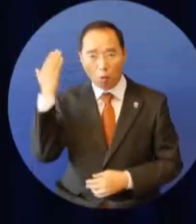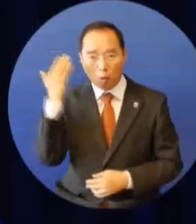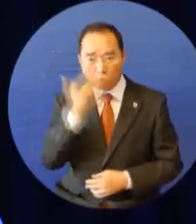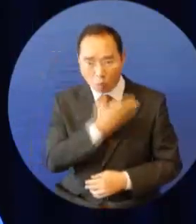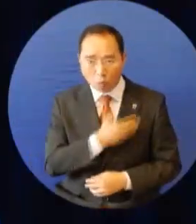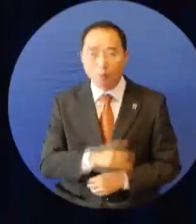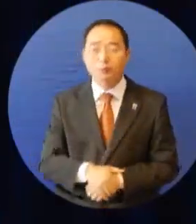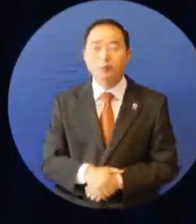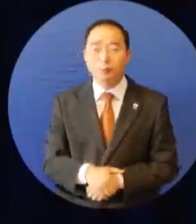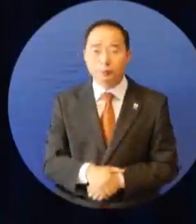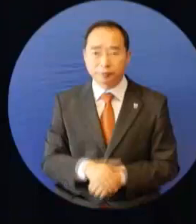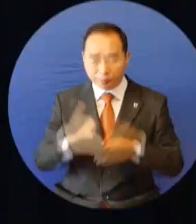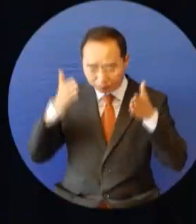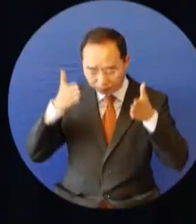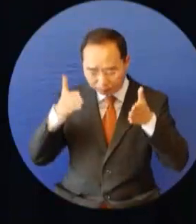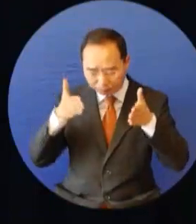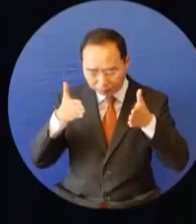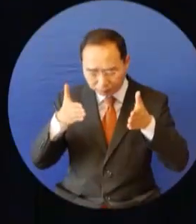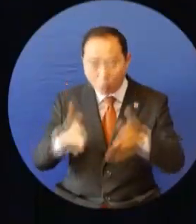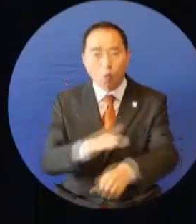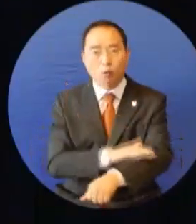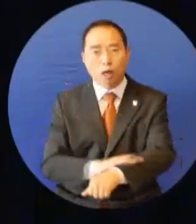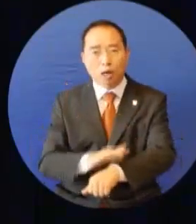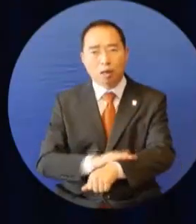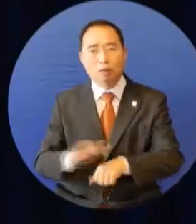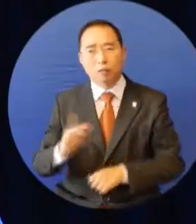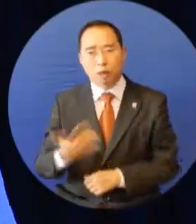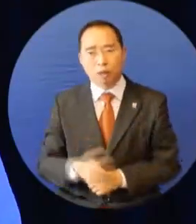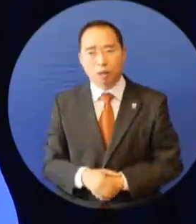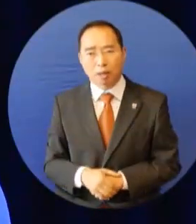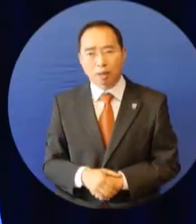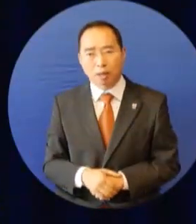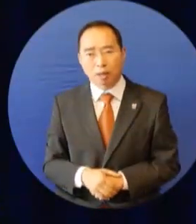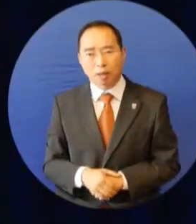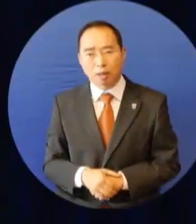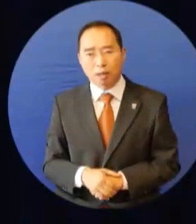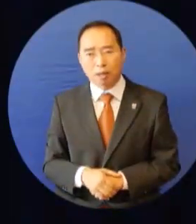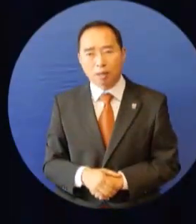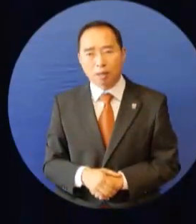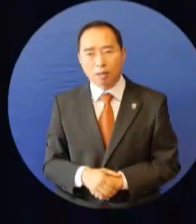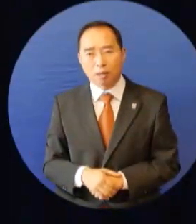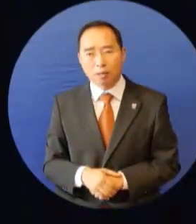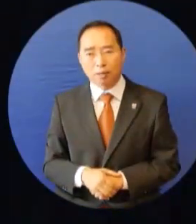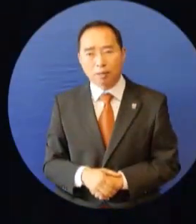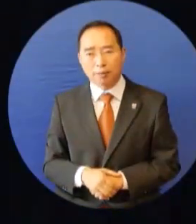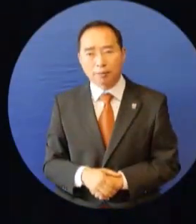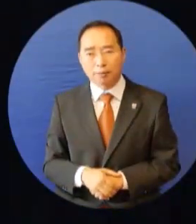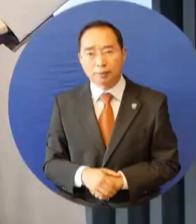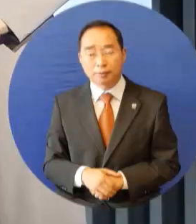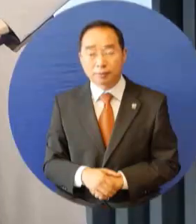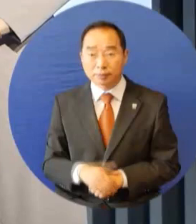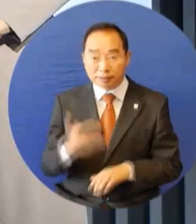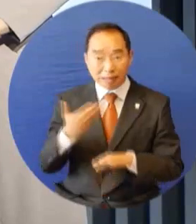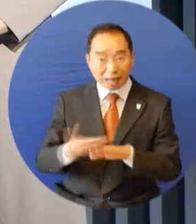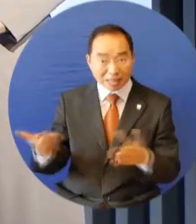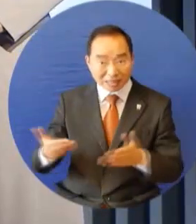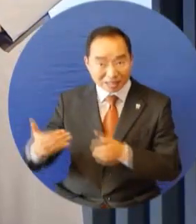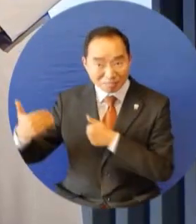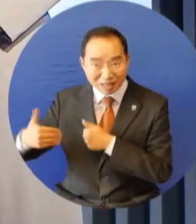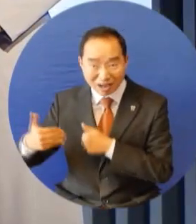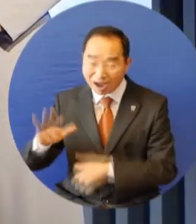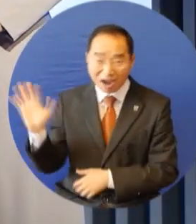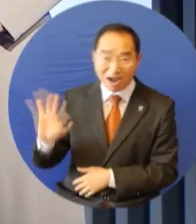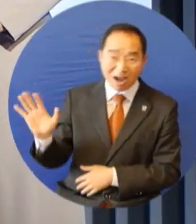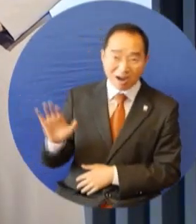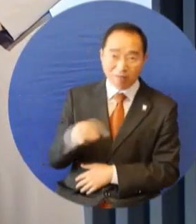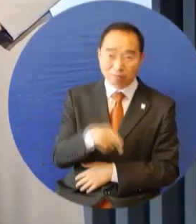또 거기에서 몰입이 굉장히 잘 돼요. 난 다른 걸 뭘 하겠냐 그러면은 다른 건 하고 싶지